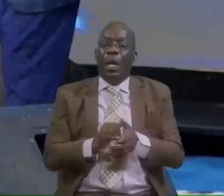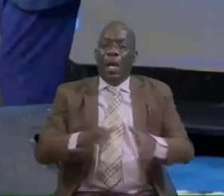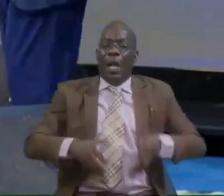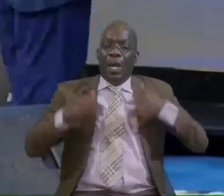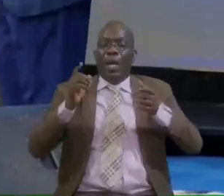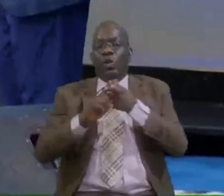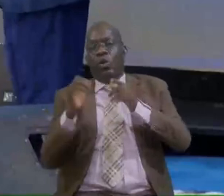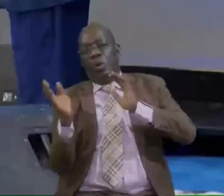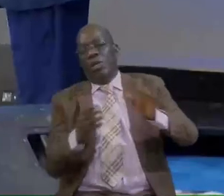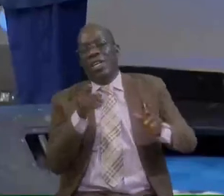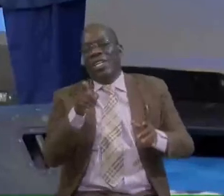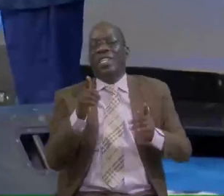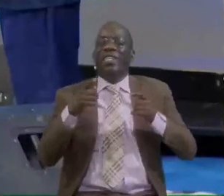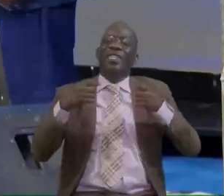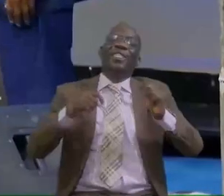totalement,